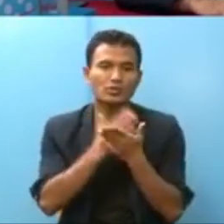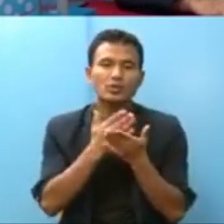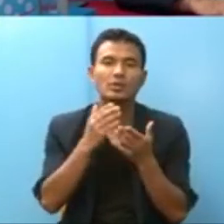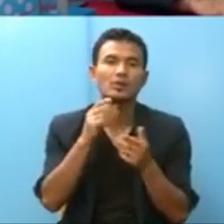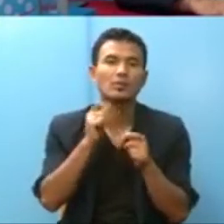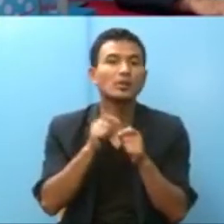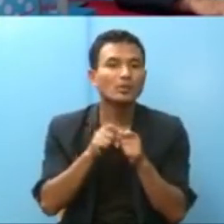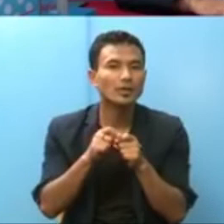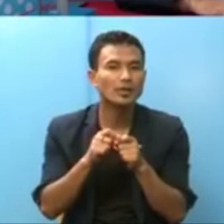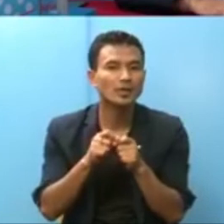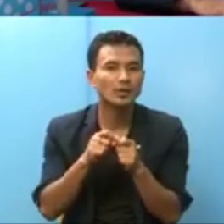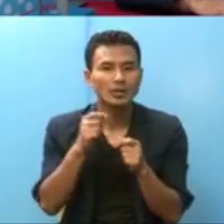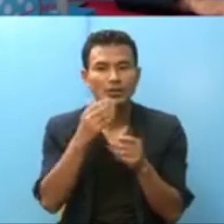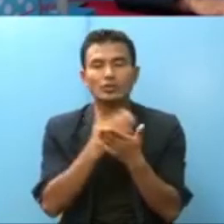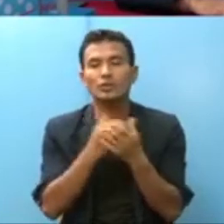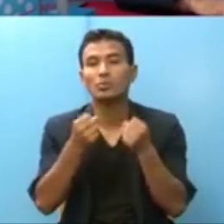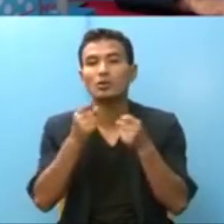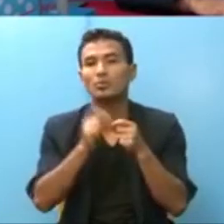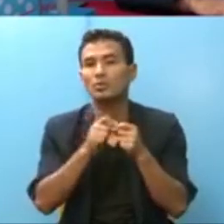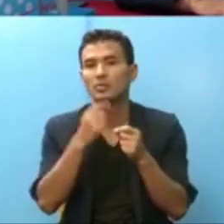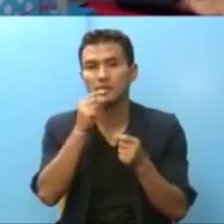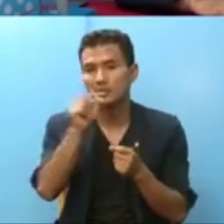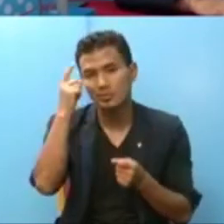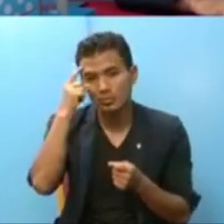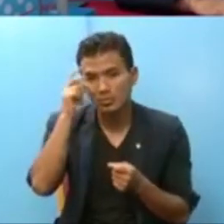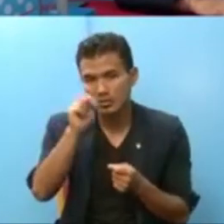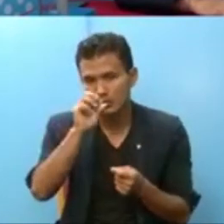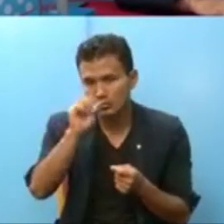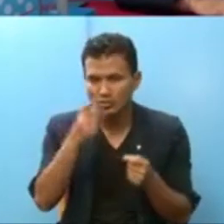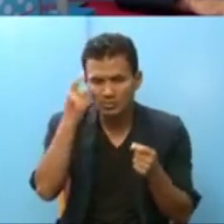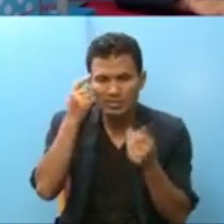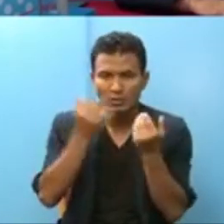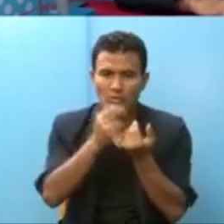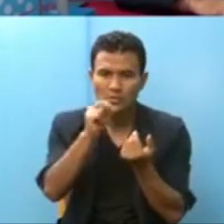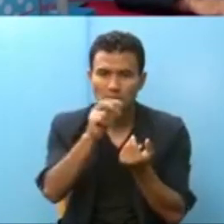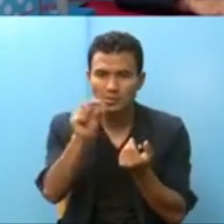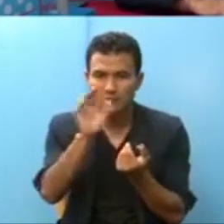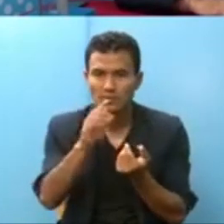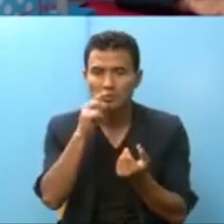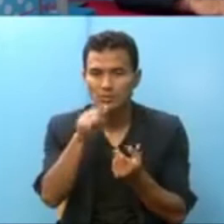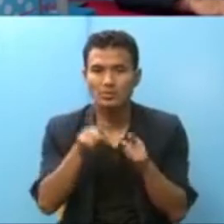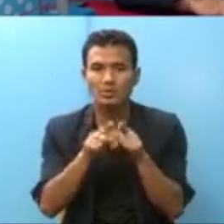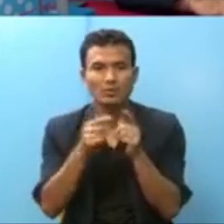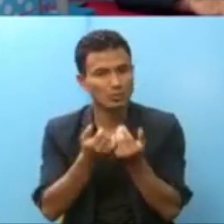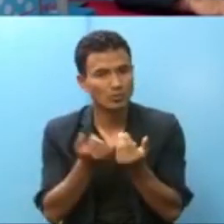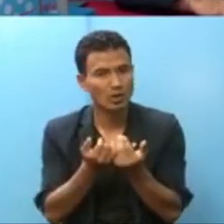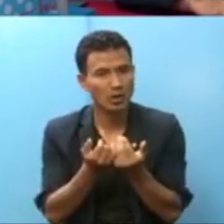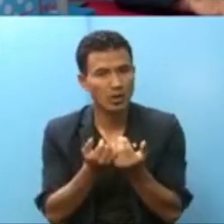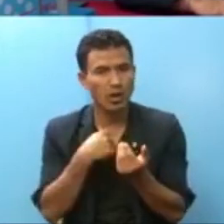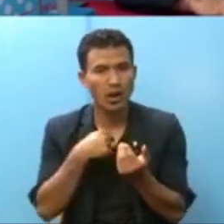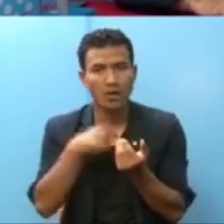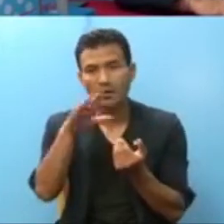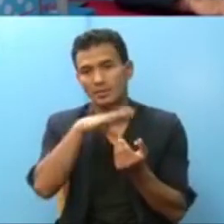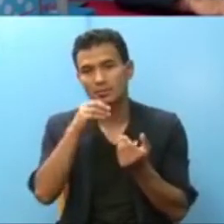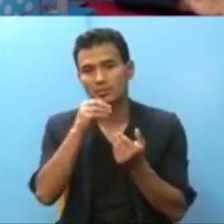त्रेंदन गरनी त्याला कसरे अजाई बलियो बनाओनी त्यो सोचू के ही पुनर विचार गरनु परने कुरा है रूछान बने त्यो गरूं त्यो डर्शावला है इमरो